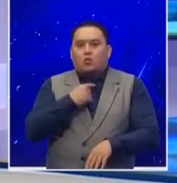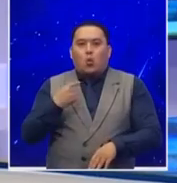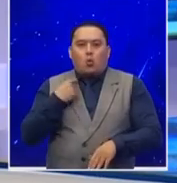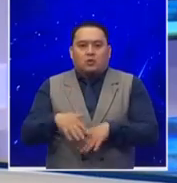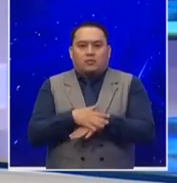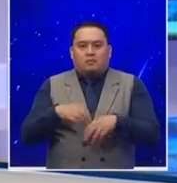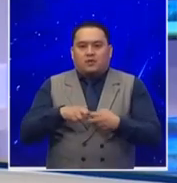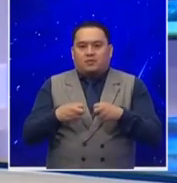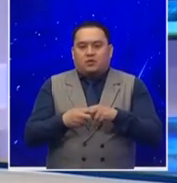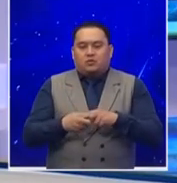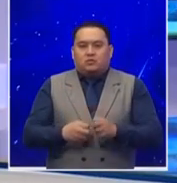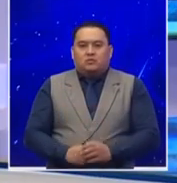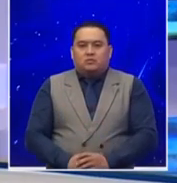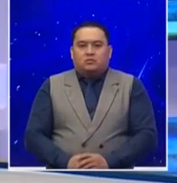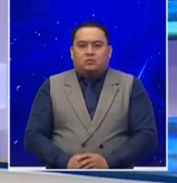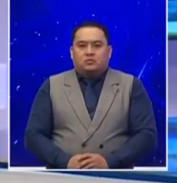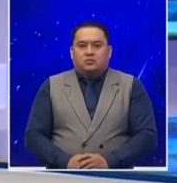тұрғындары осы мәселеге алаңдаулы.